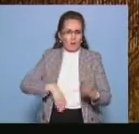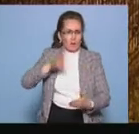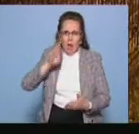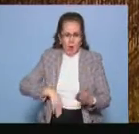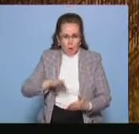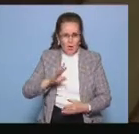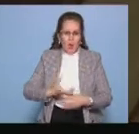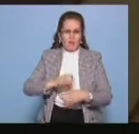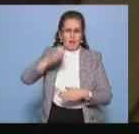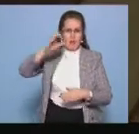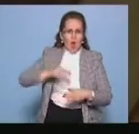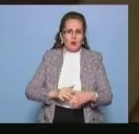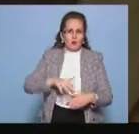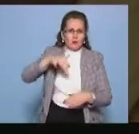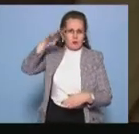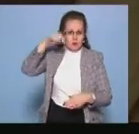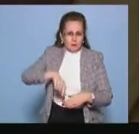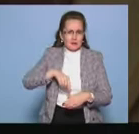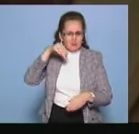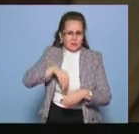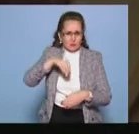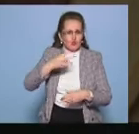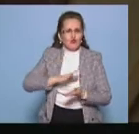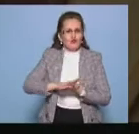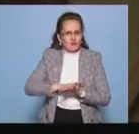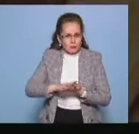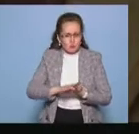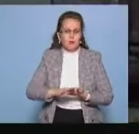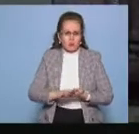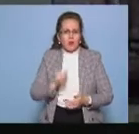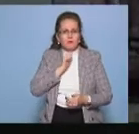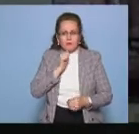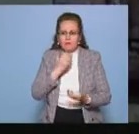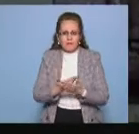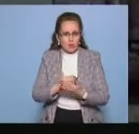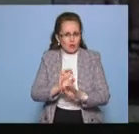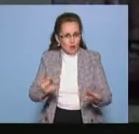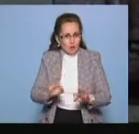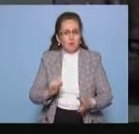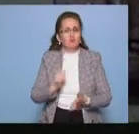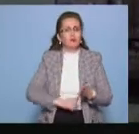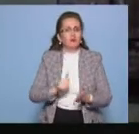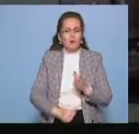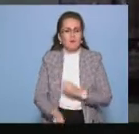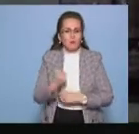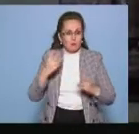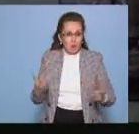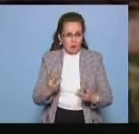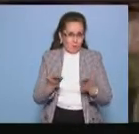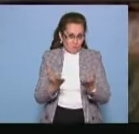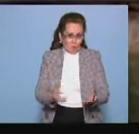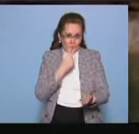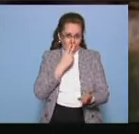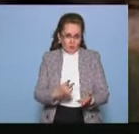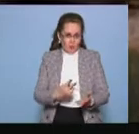дымоход – источники опасности. Ижевские огнеборцы поставили эксперимент и наглядно объяснили, из-за чего именно возникает пожар. Вот на этих кадрах видно,